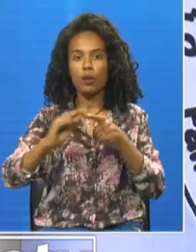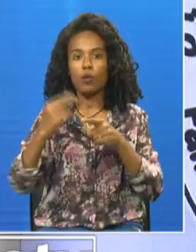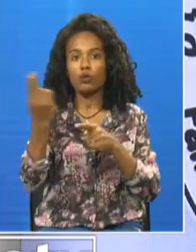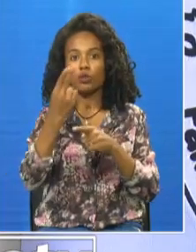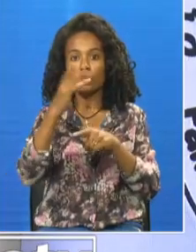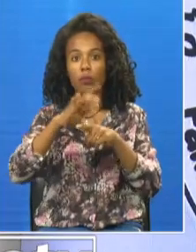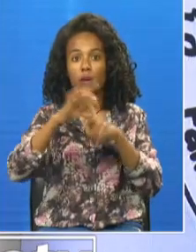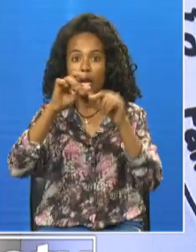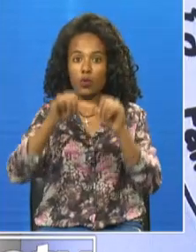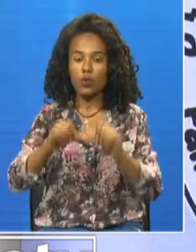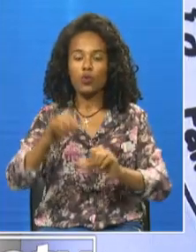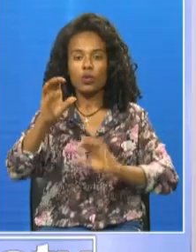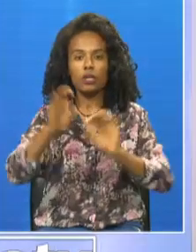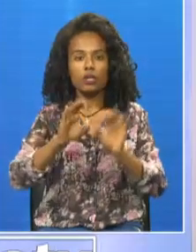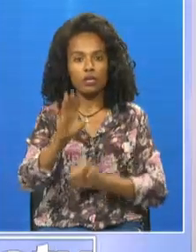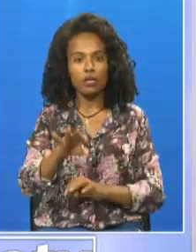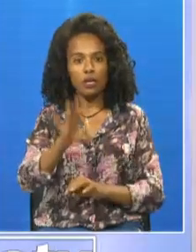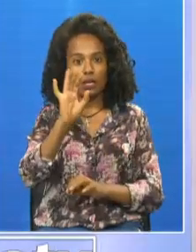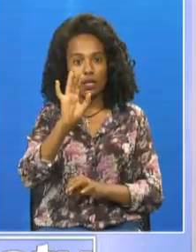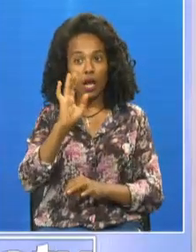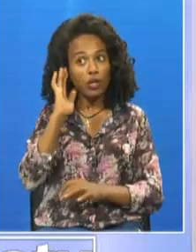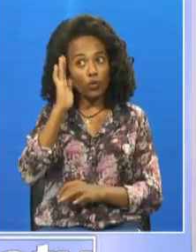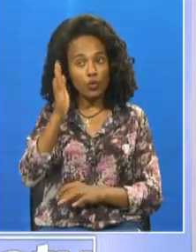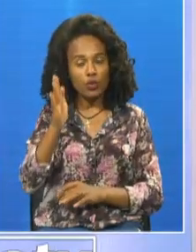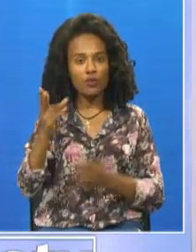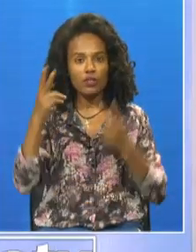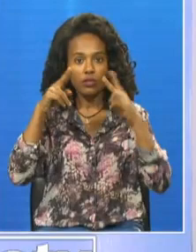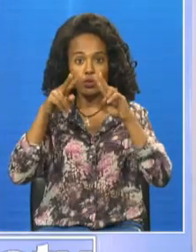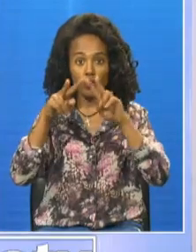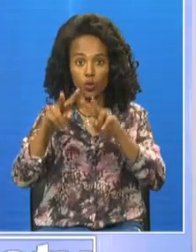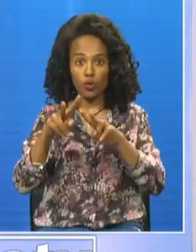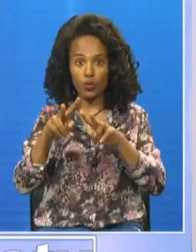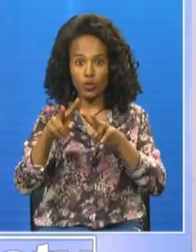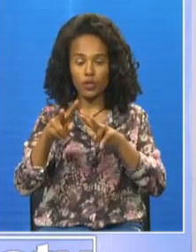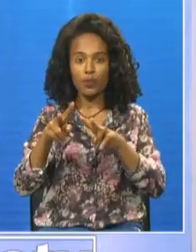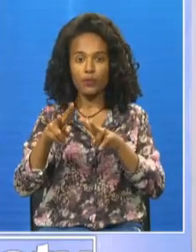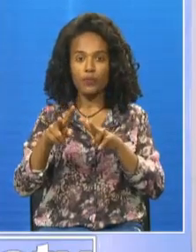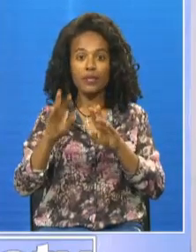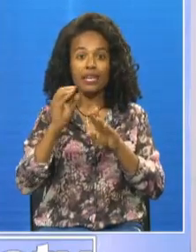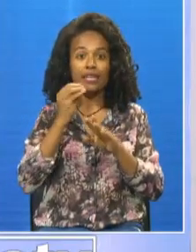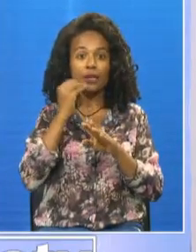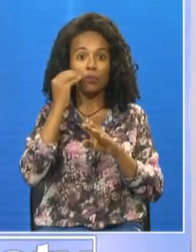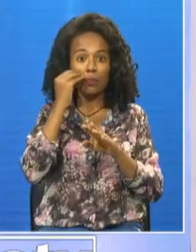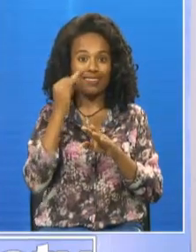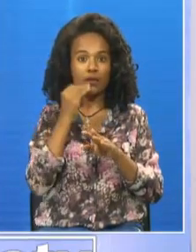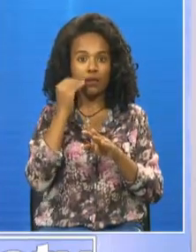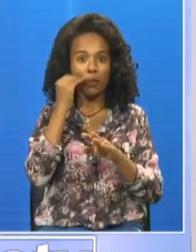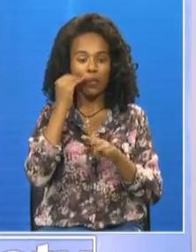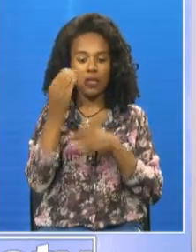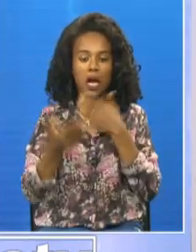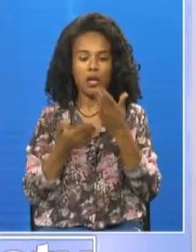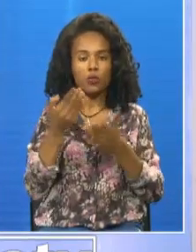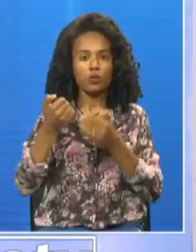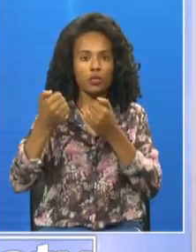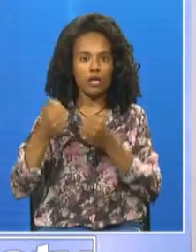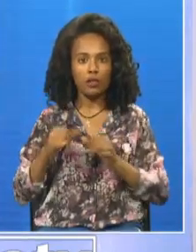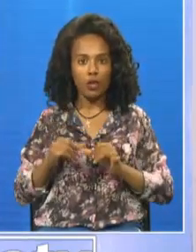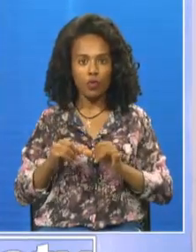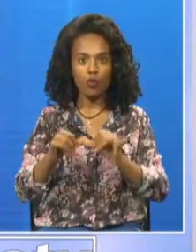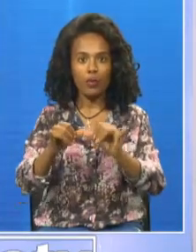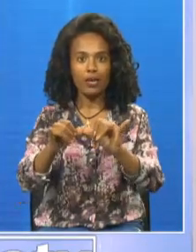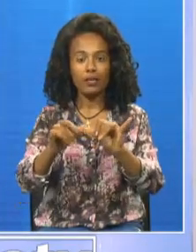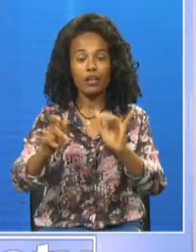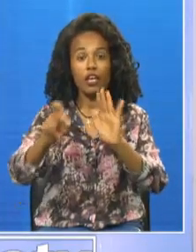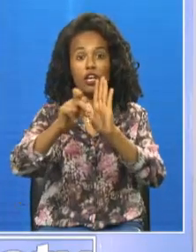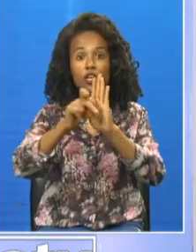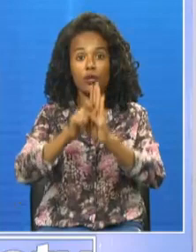ነው። መንግስት ይረዳልኝ ነበረ በፊት፣ ያው ቀለዋንም ደብተሯም ሁሉም መንግስት ነው እኛ